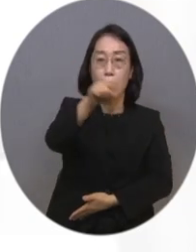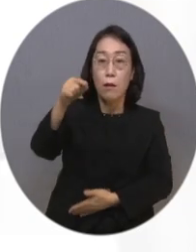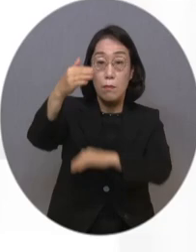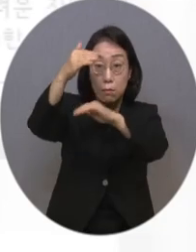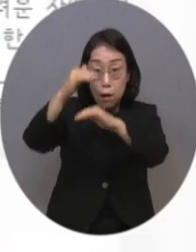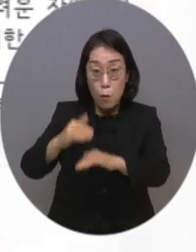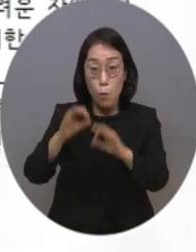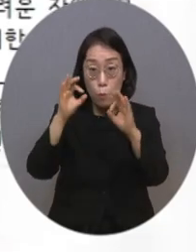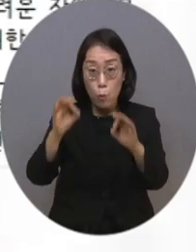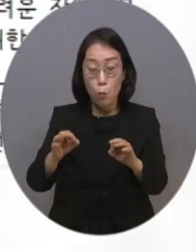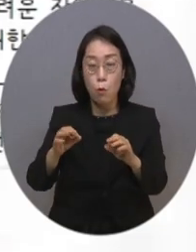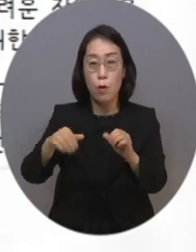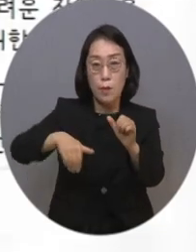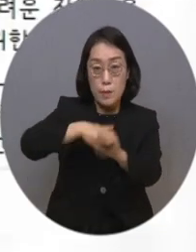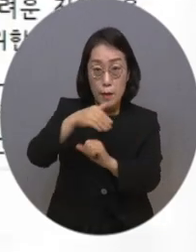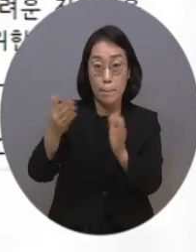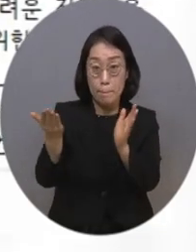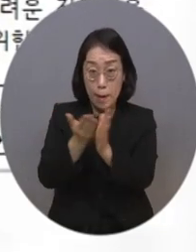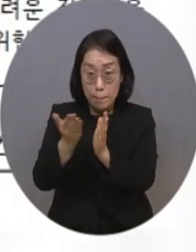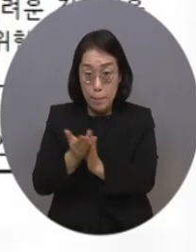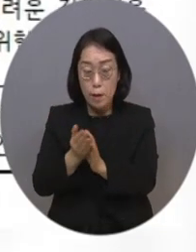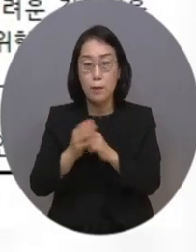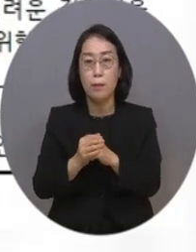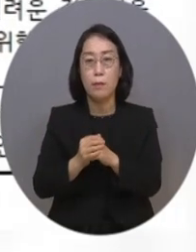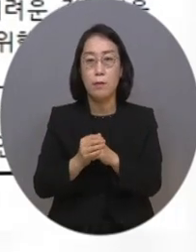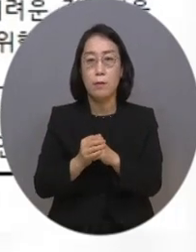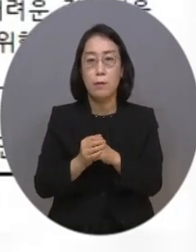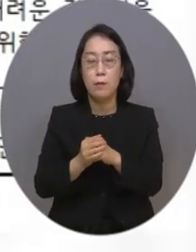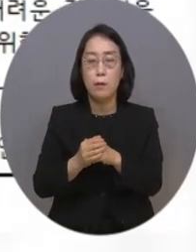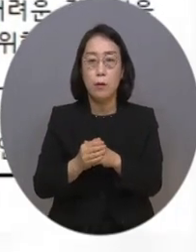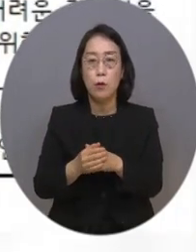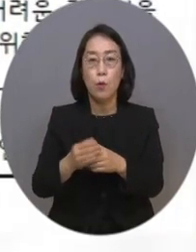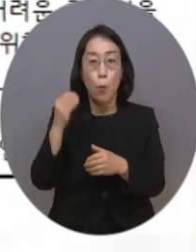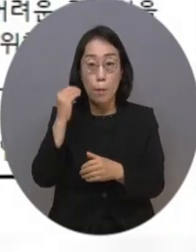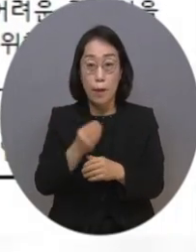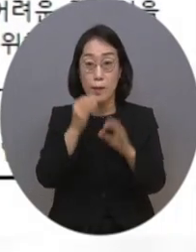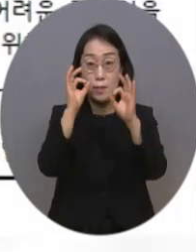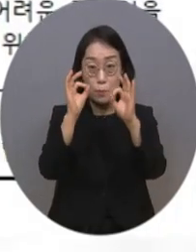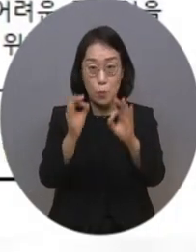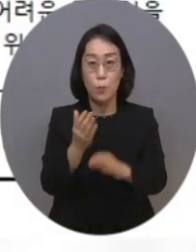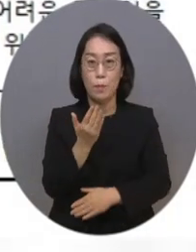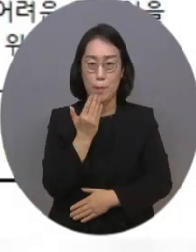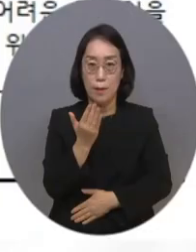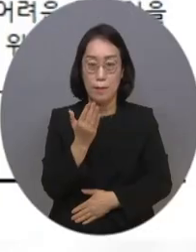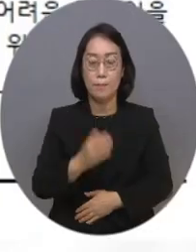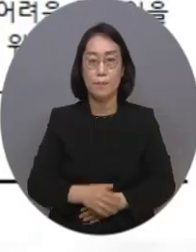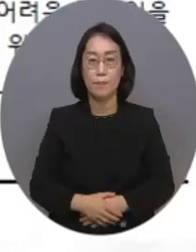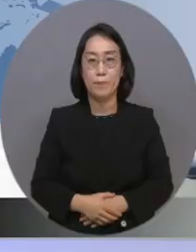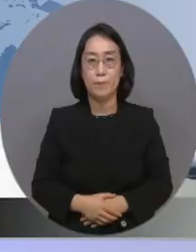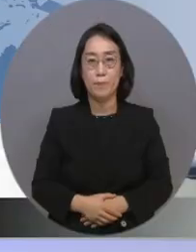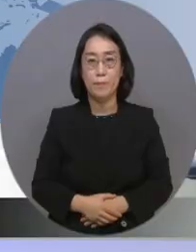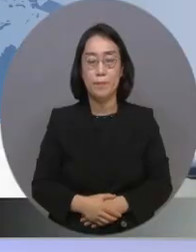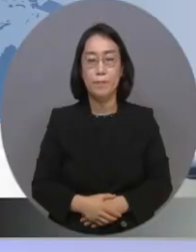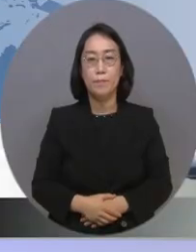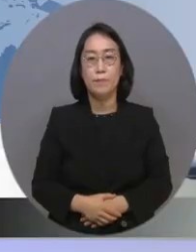장애 유형별 재난안전 가이드북 개정판은 개발원 누리집에서 만나볼 수 있습니다.